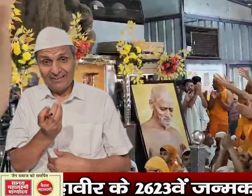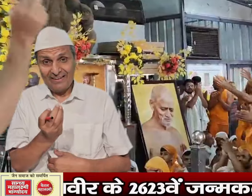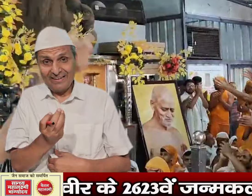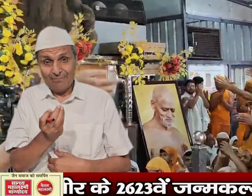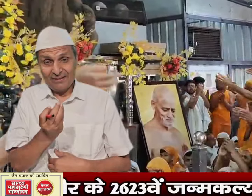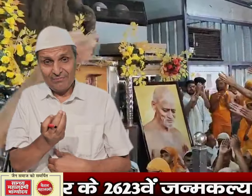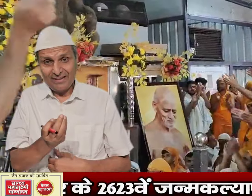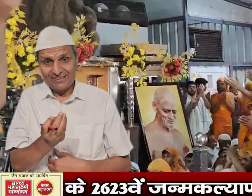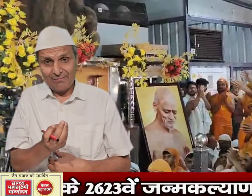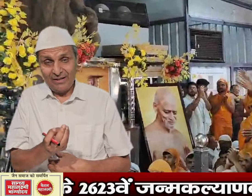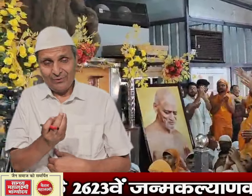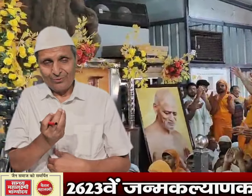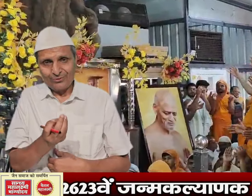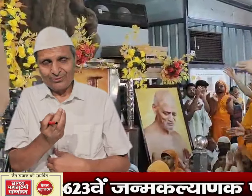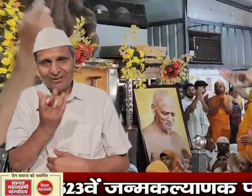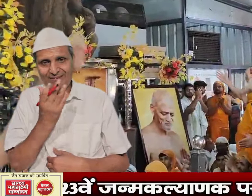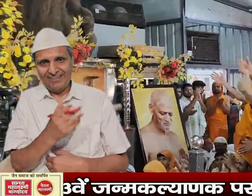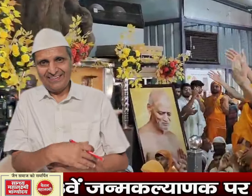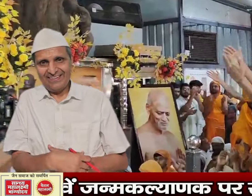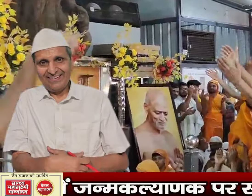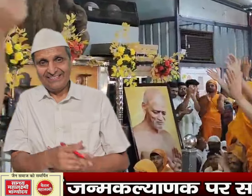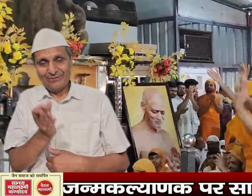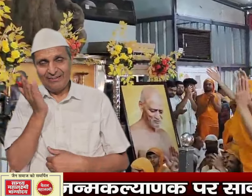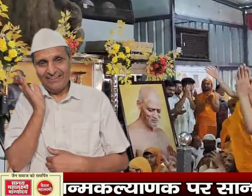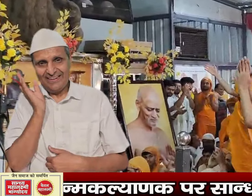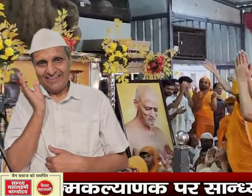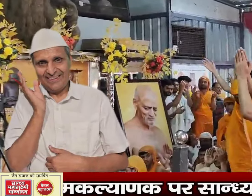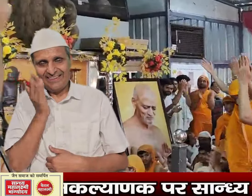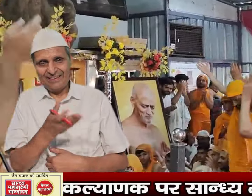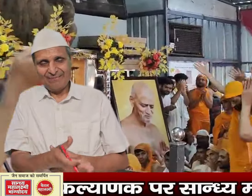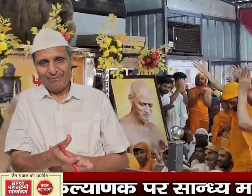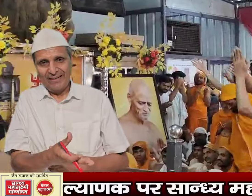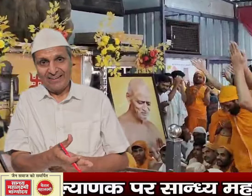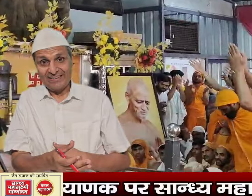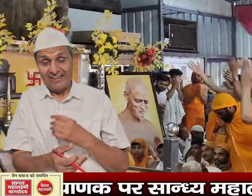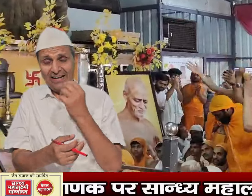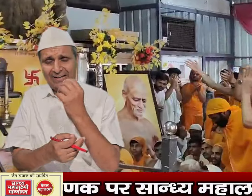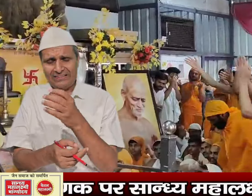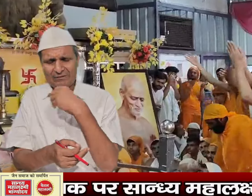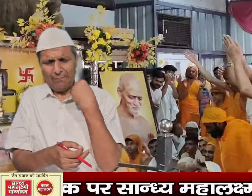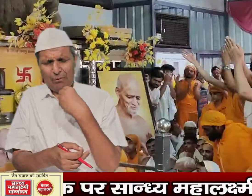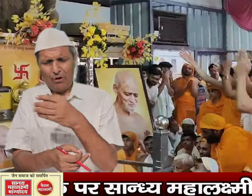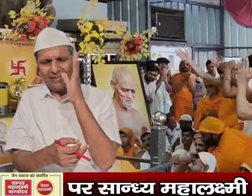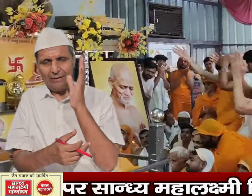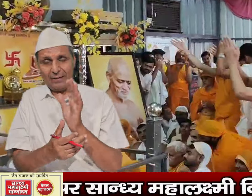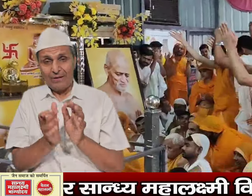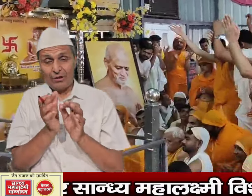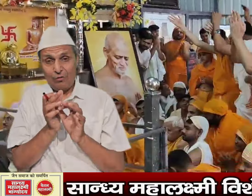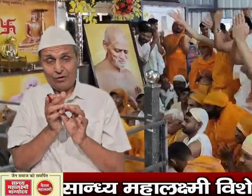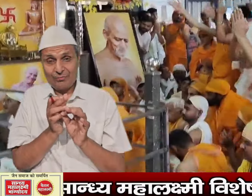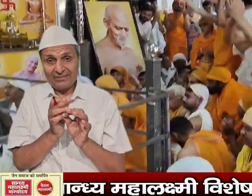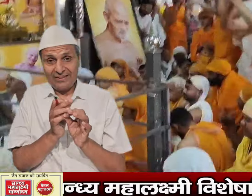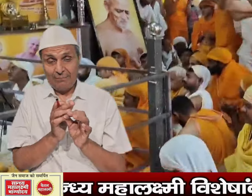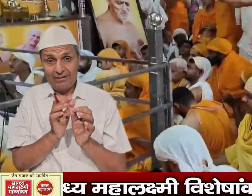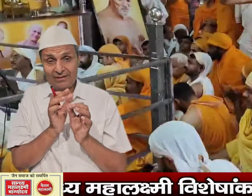उन्होंने बताया कि प्रतिमा के सामने उनको झुमका मिल गया झुमका गिरा कहां था मिला कहां था ऐसे चमत्कार बहुत है यहां पर